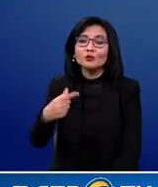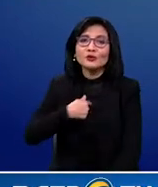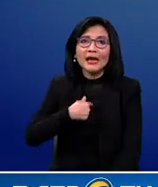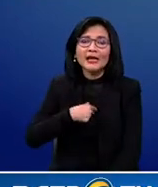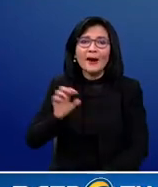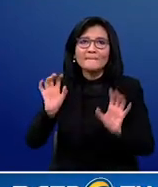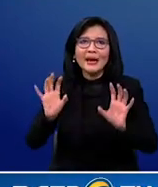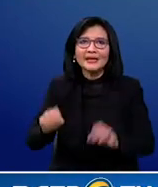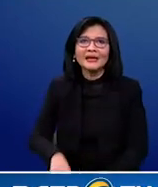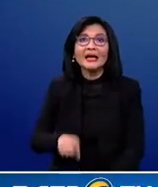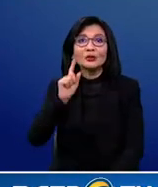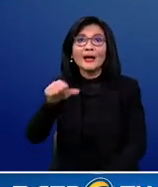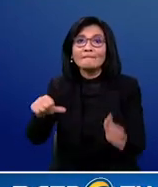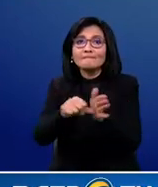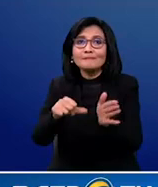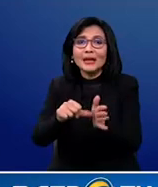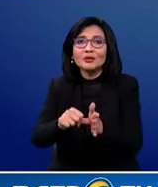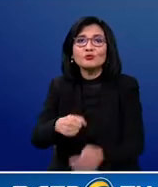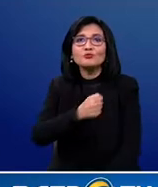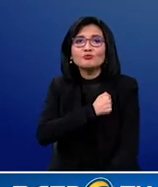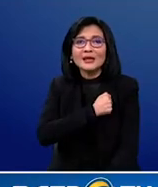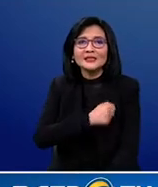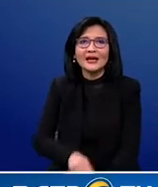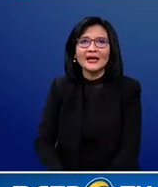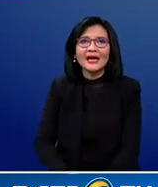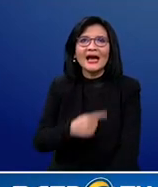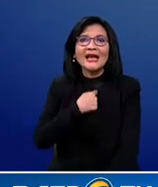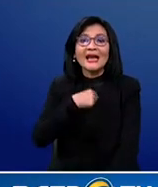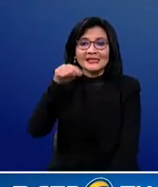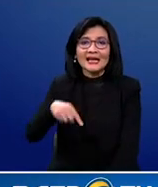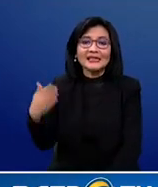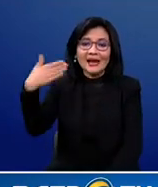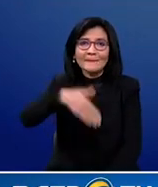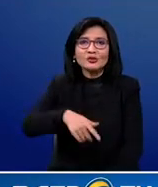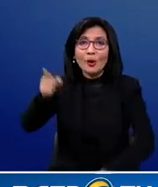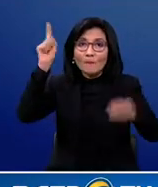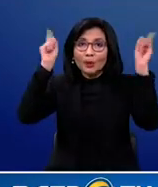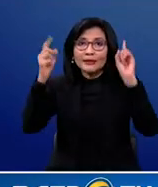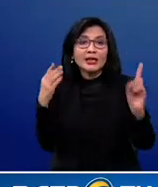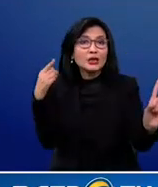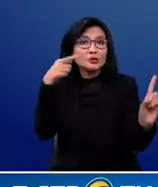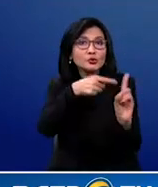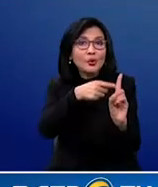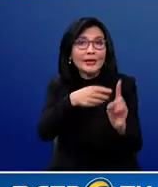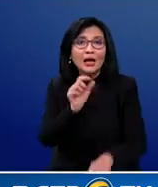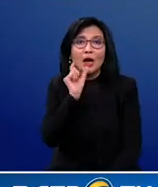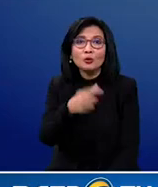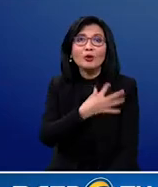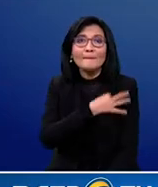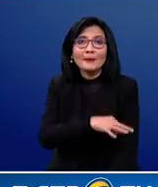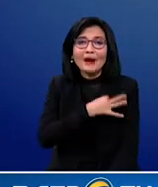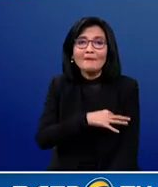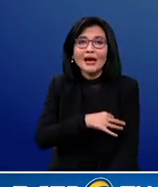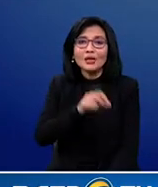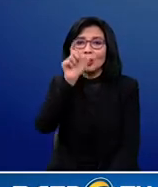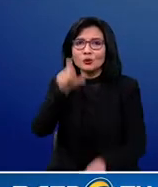sumbangs saya untuk bangsa ini Pak dan sekarang saya nyemplung ke politik ya tujuannya biar saya bisa bermanfaat untuk orang yang